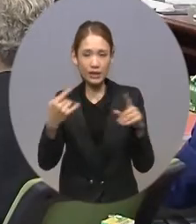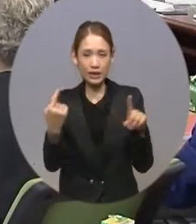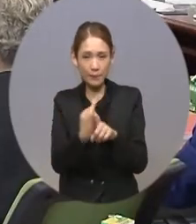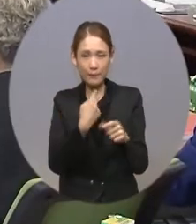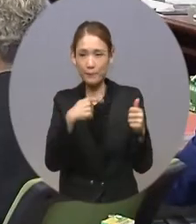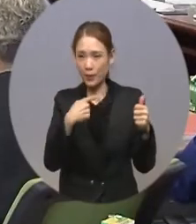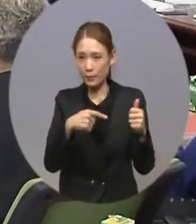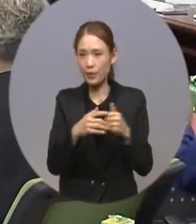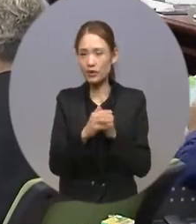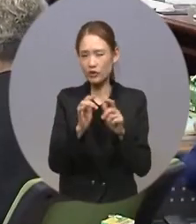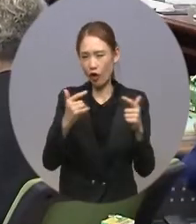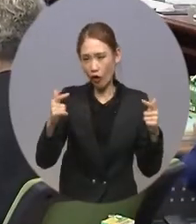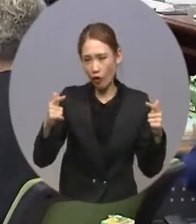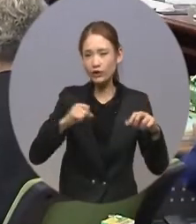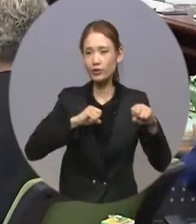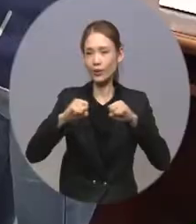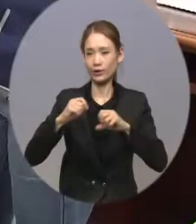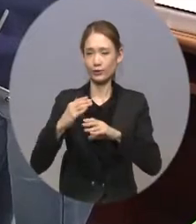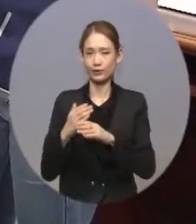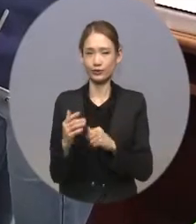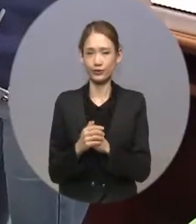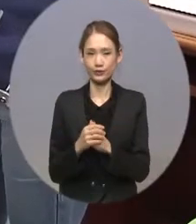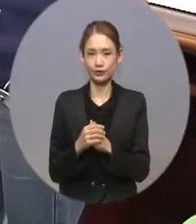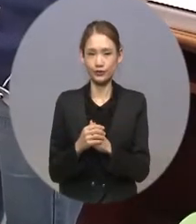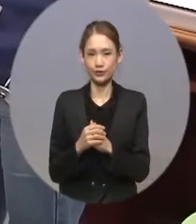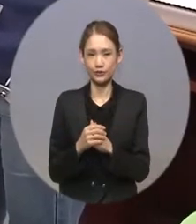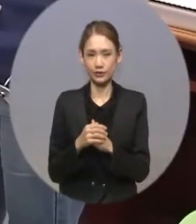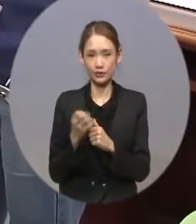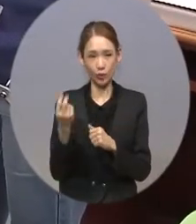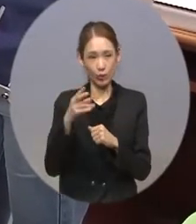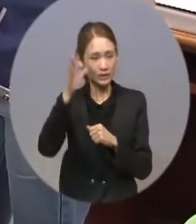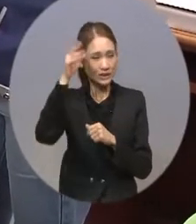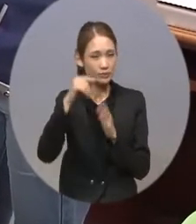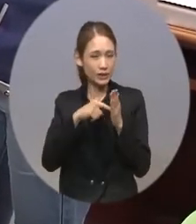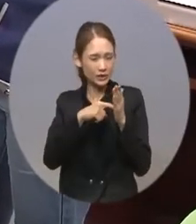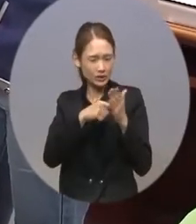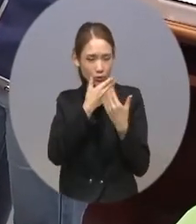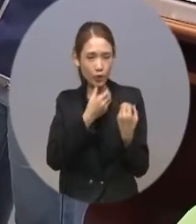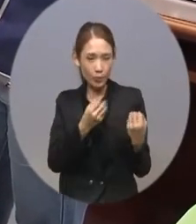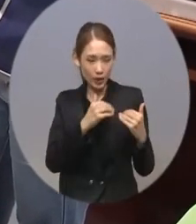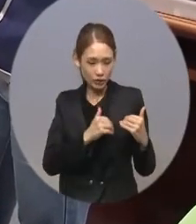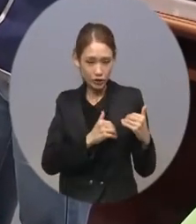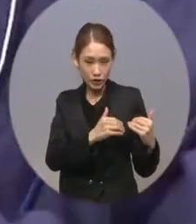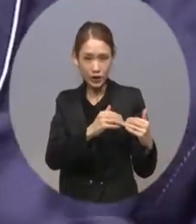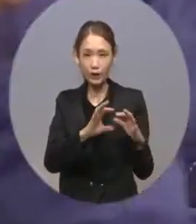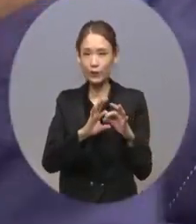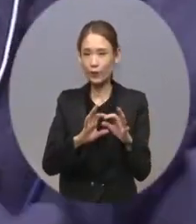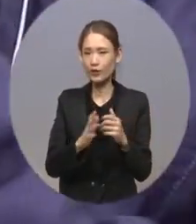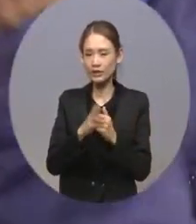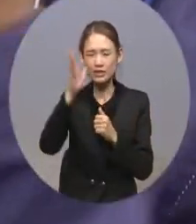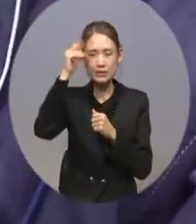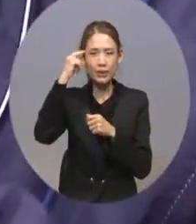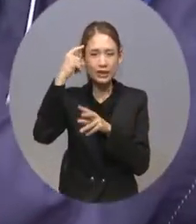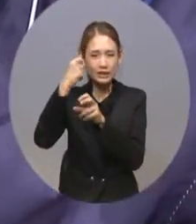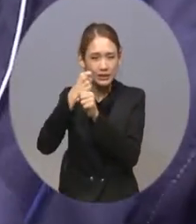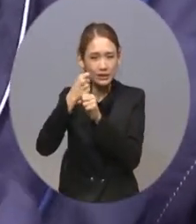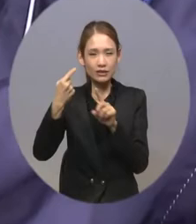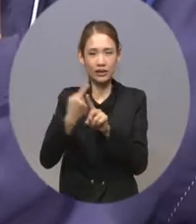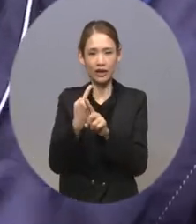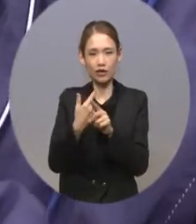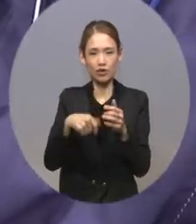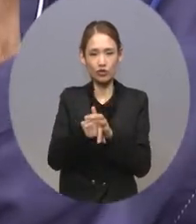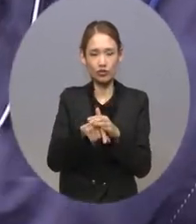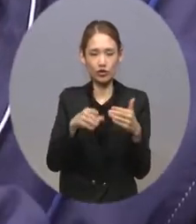운영까지 다양하게 활동하고 있습니다. 이 밖에도 치매 극복 캠페인을 진행하여 치매 인식 개선을 위해 주간